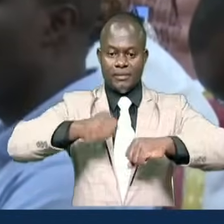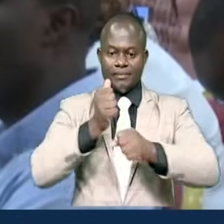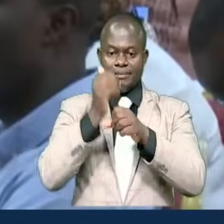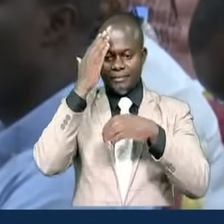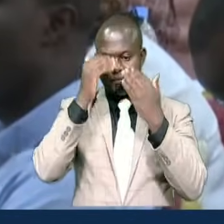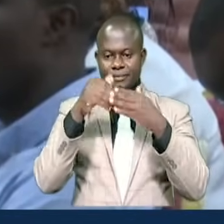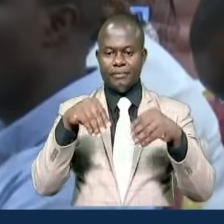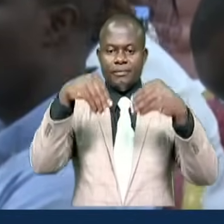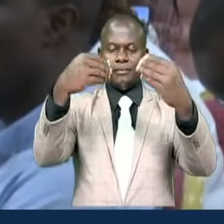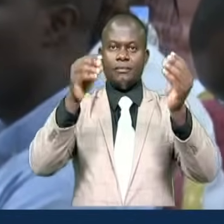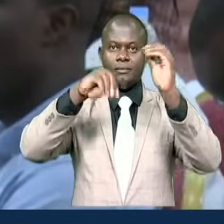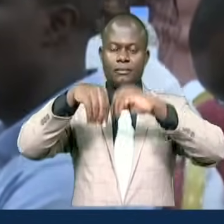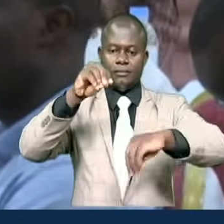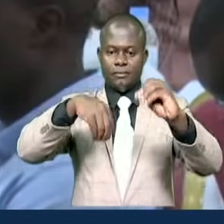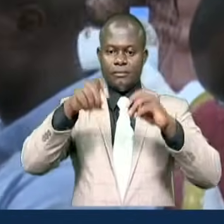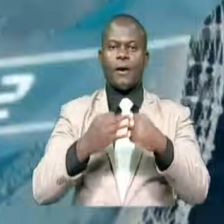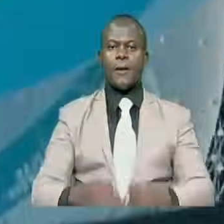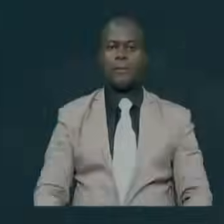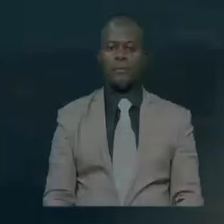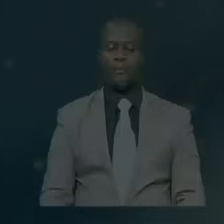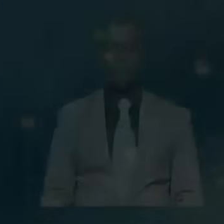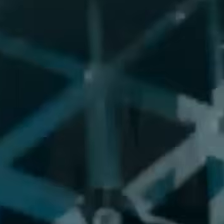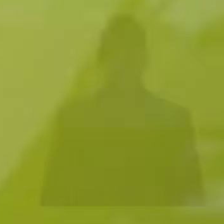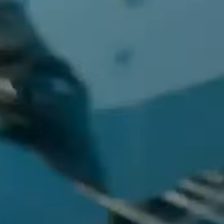ngo batange umusaruro ukenewe.